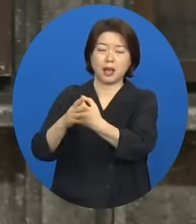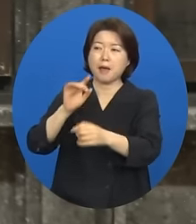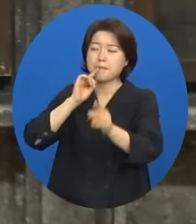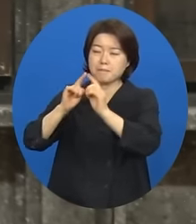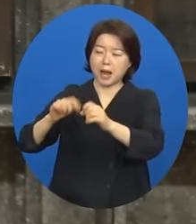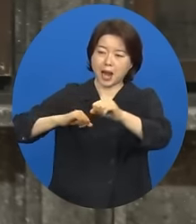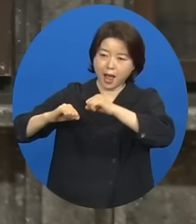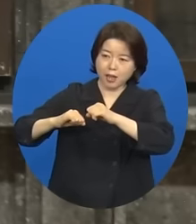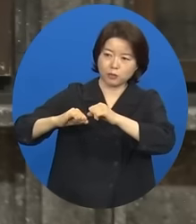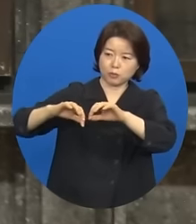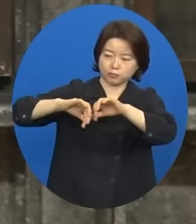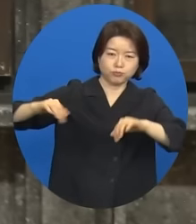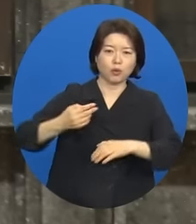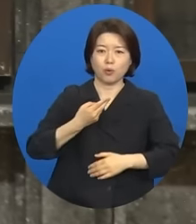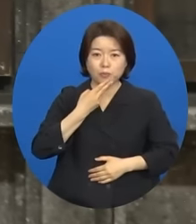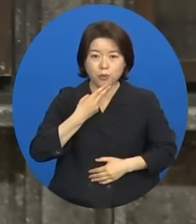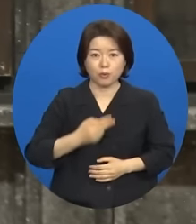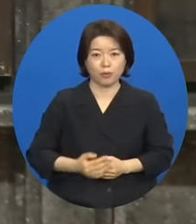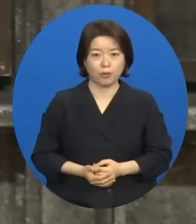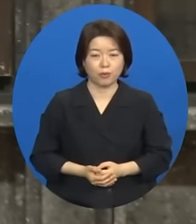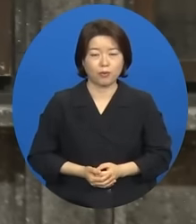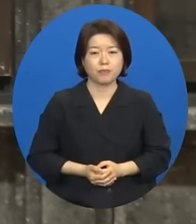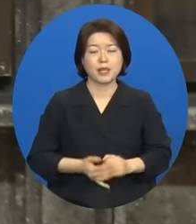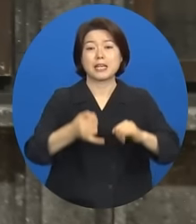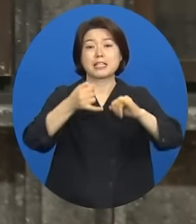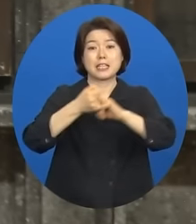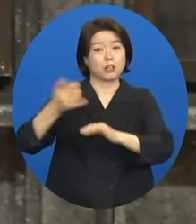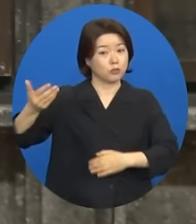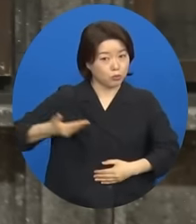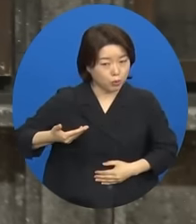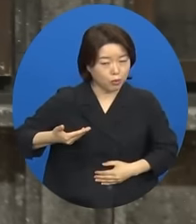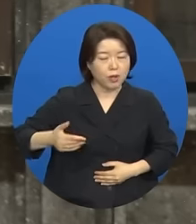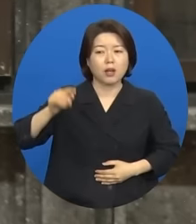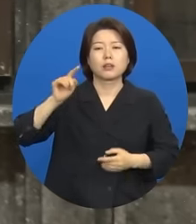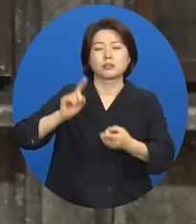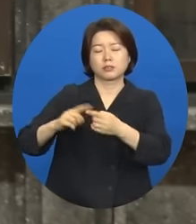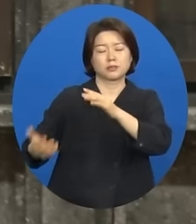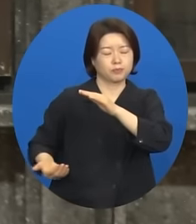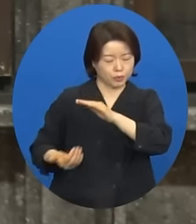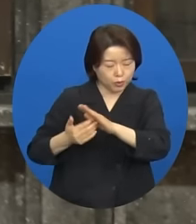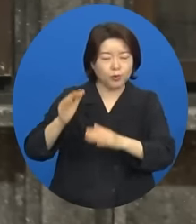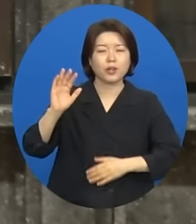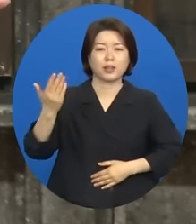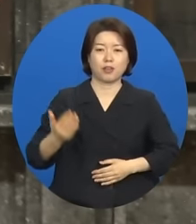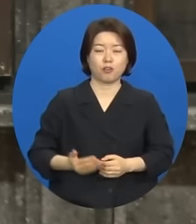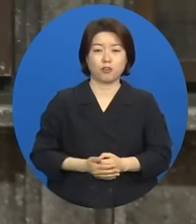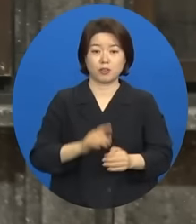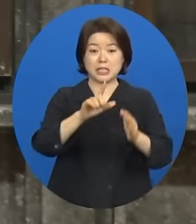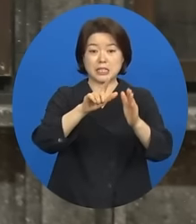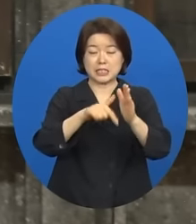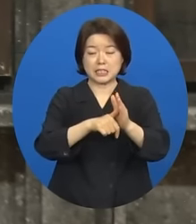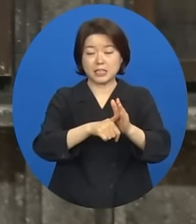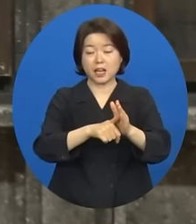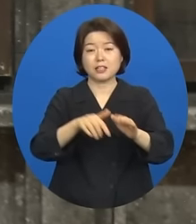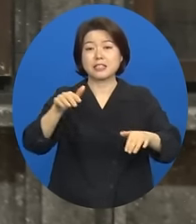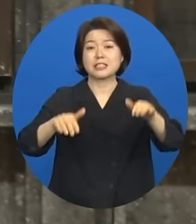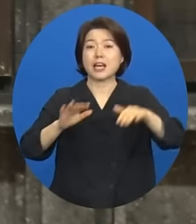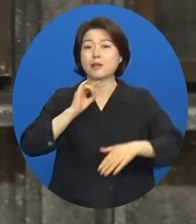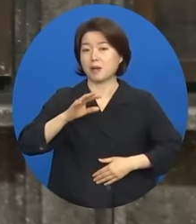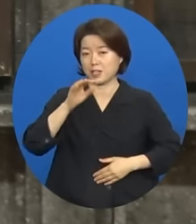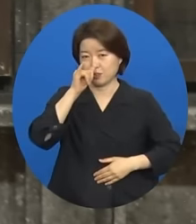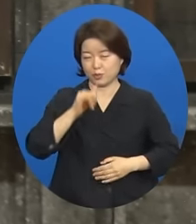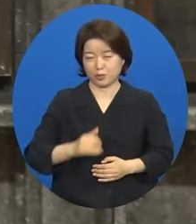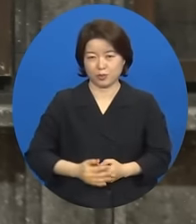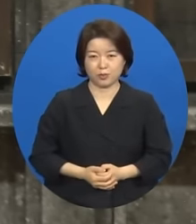행동과 실체가 분리가 없어요. 약속하셨으면 그게 된 겁니다. 사실상 시간의 차이만 있을 뿐이죠. 그러니까